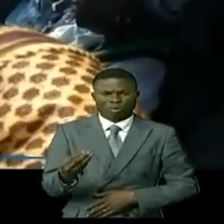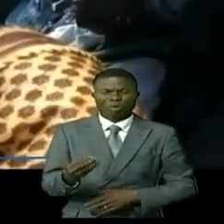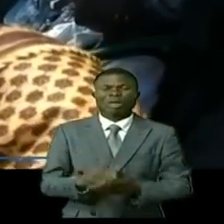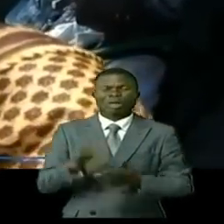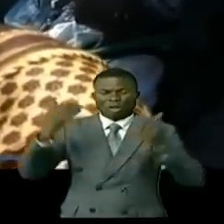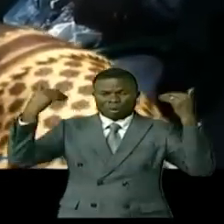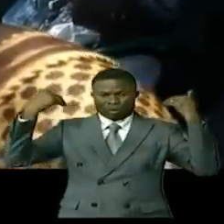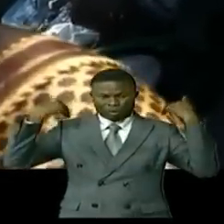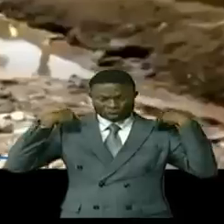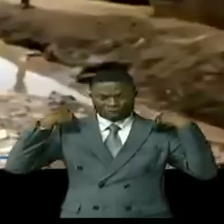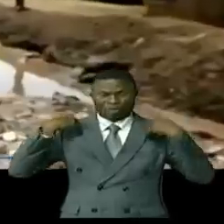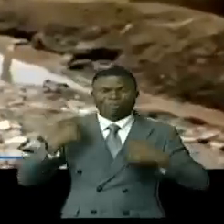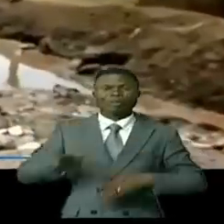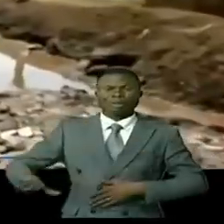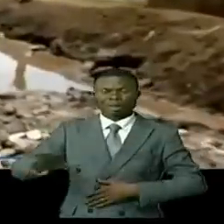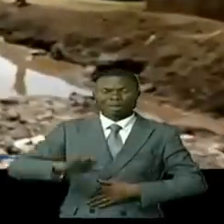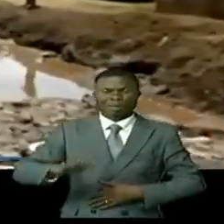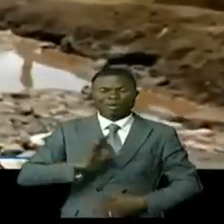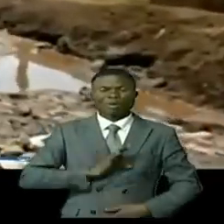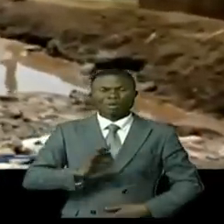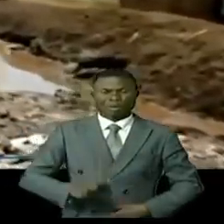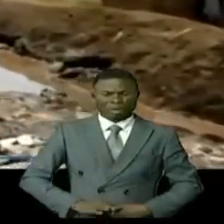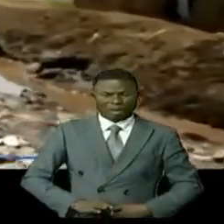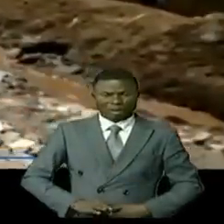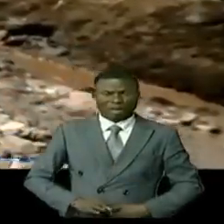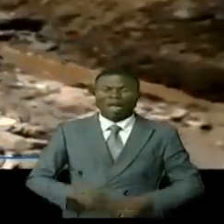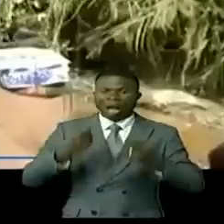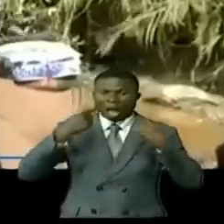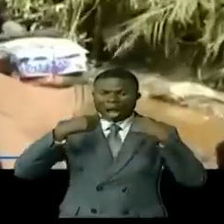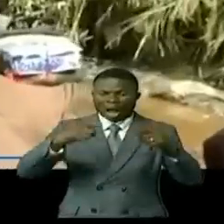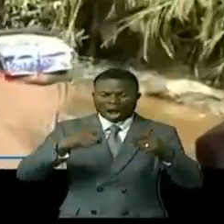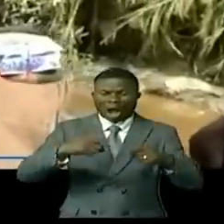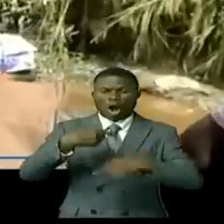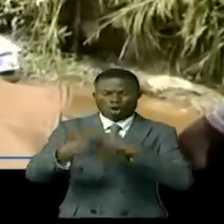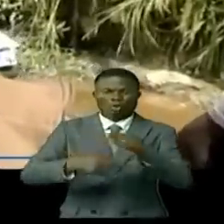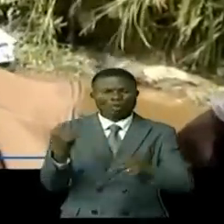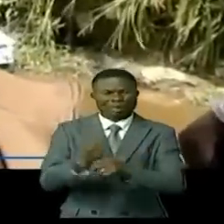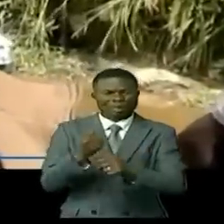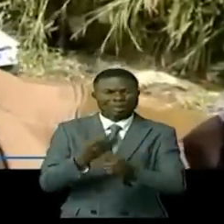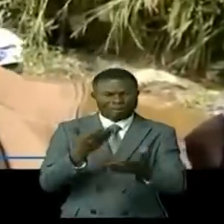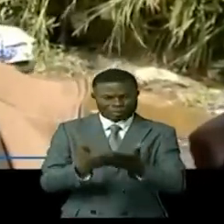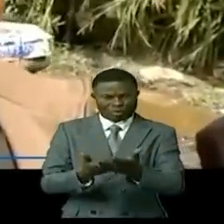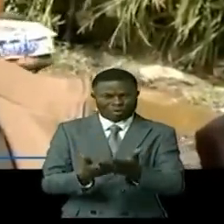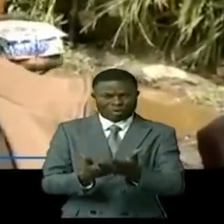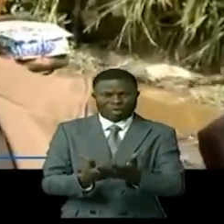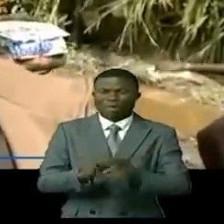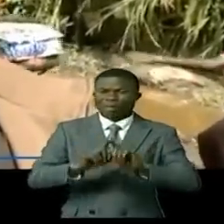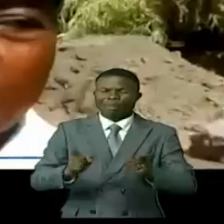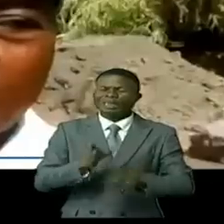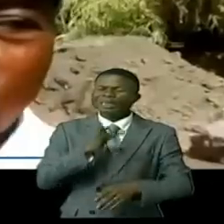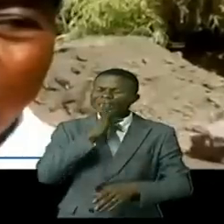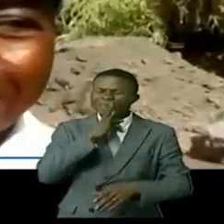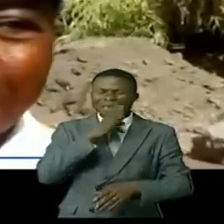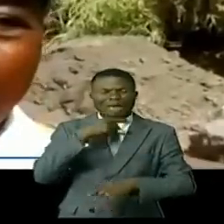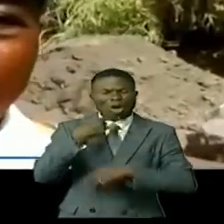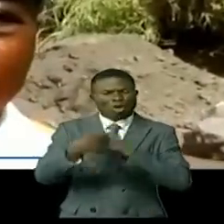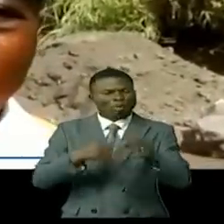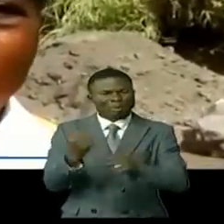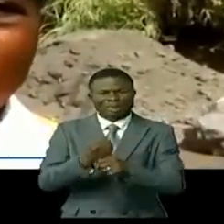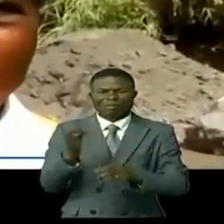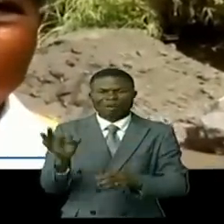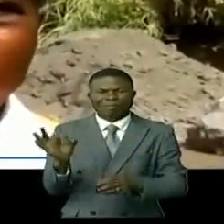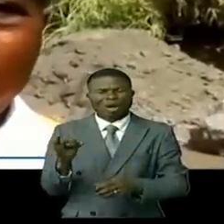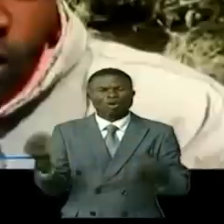l'État, Félix-Antoine Tshisekedi Tshilombo, avait déjà annoncé ces derniers, lance un SOS aux autorités des deux provinces ainsi